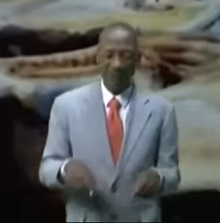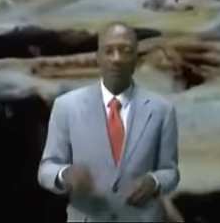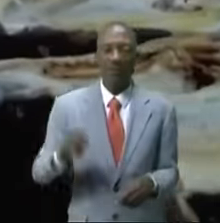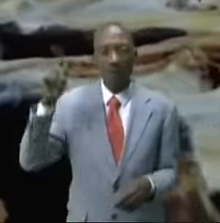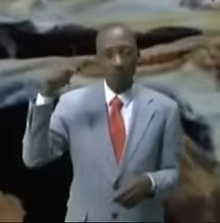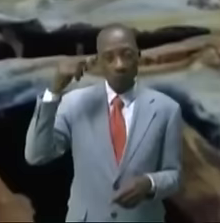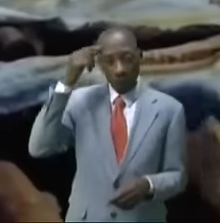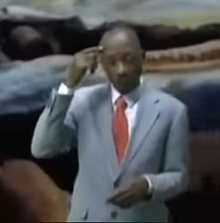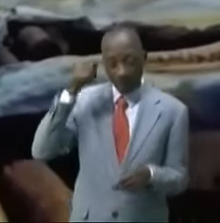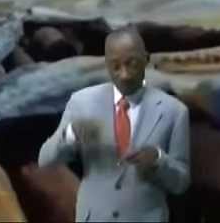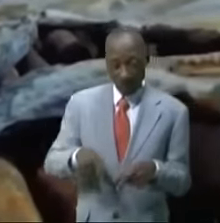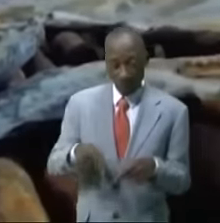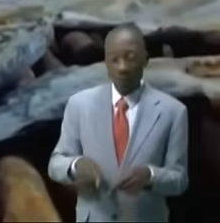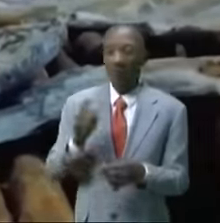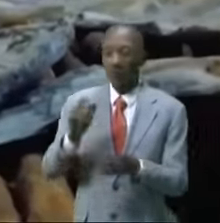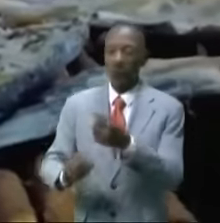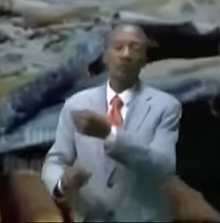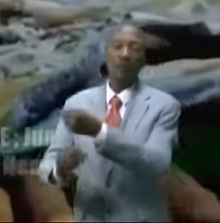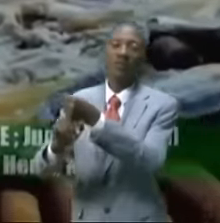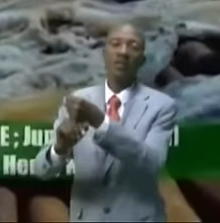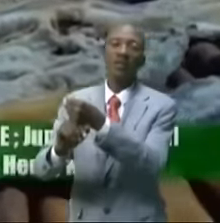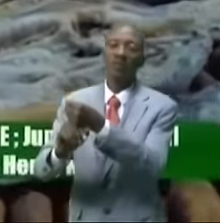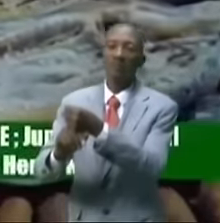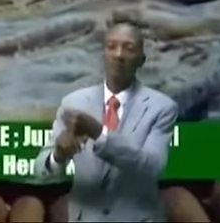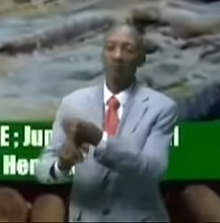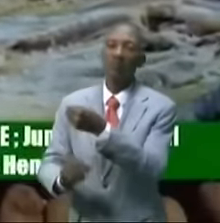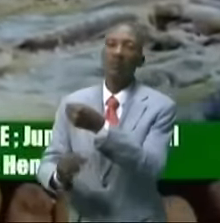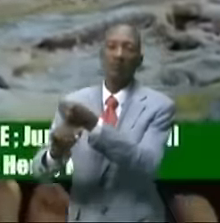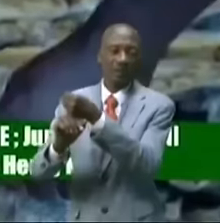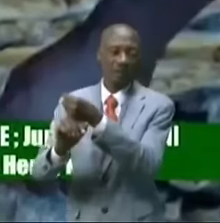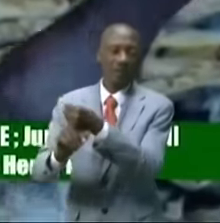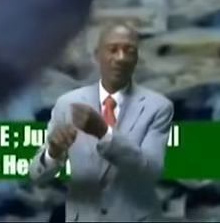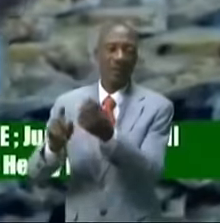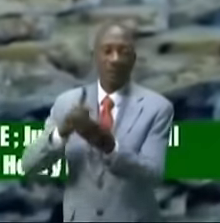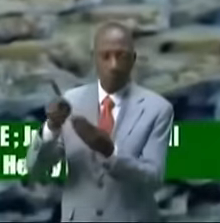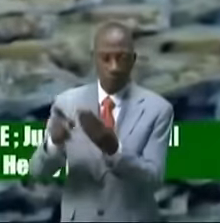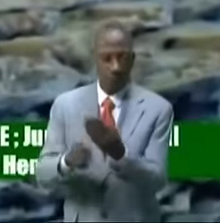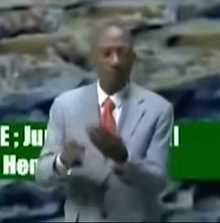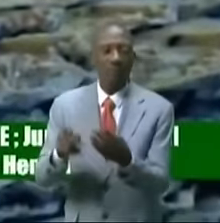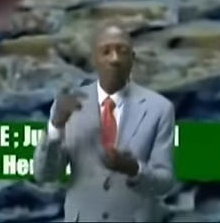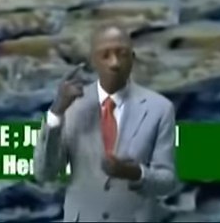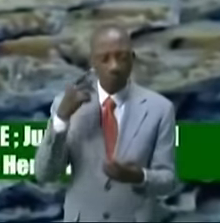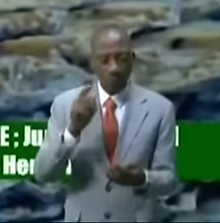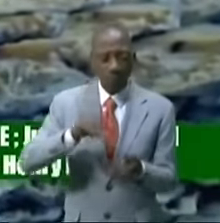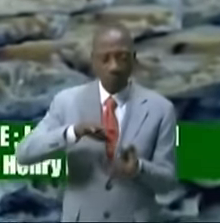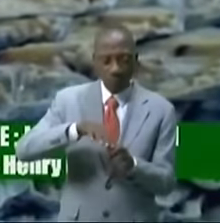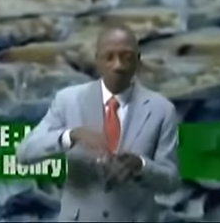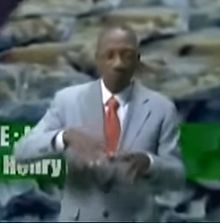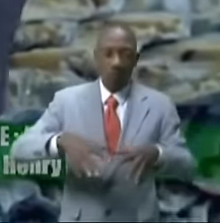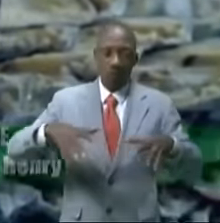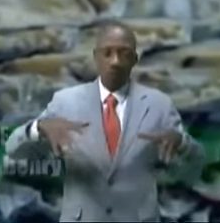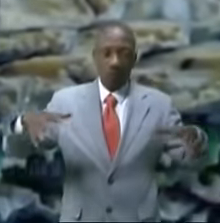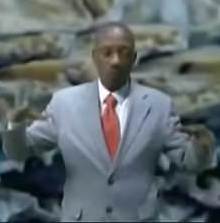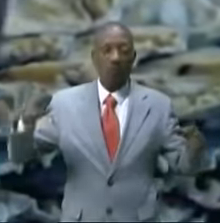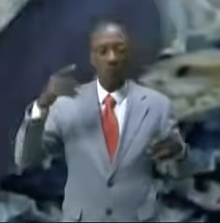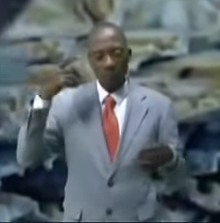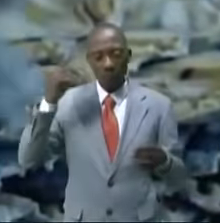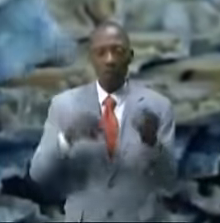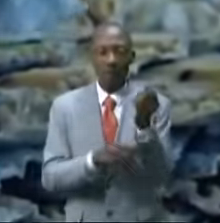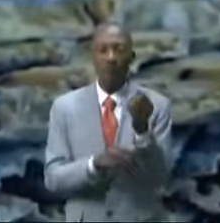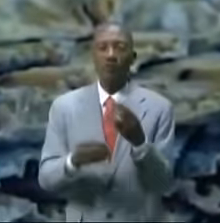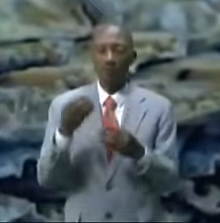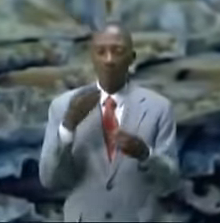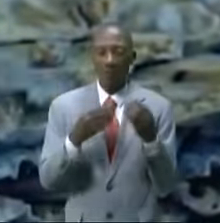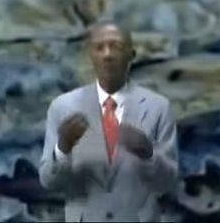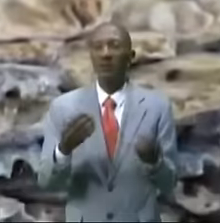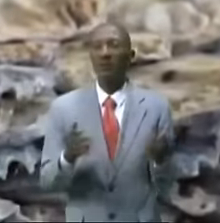cette initiative d'entrepreneuriat par les allègements fiscaux, indiquent certains observateurs avertis en